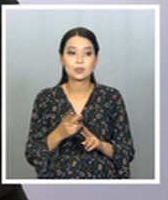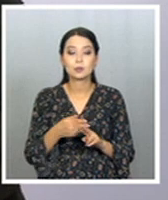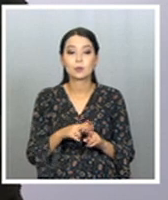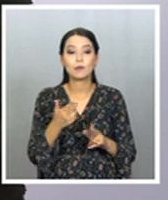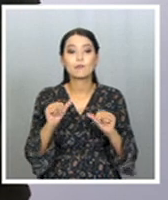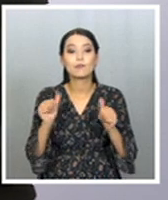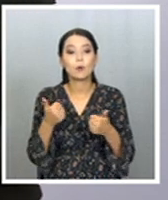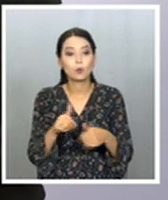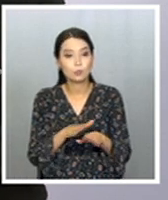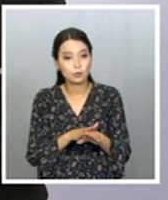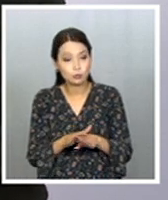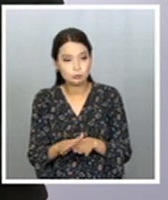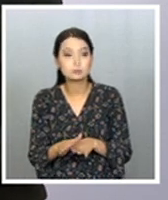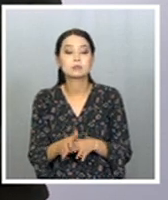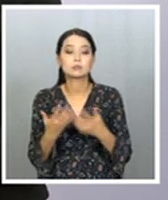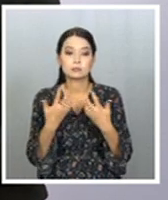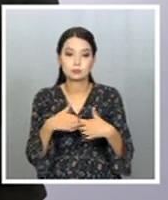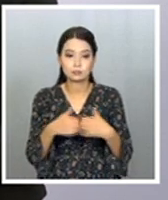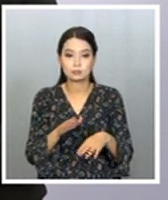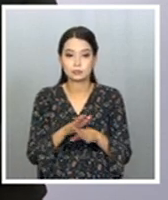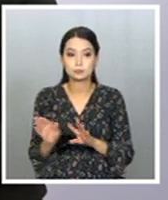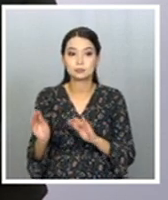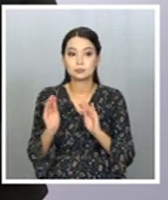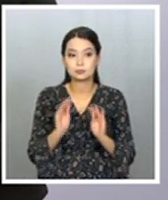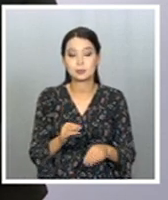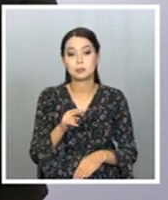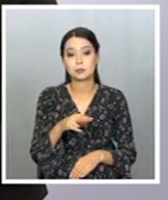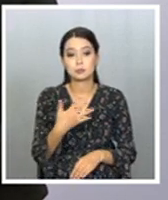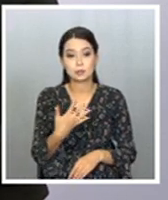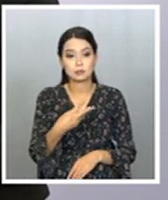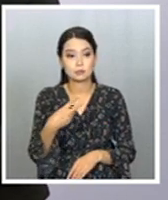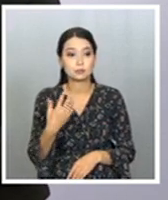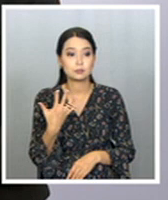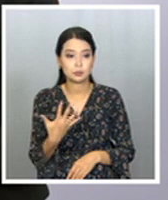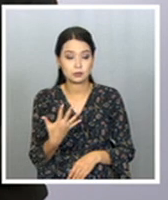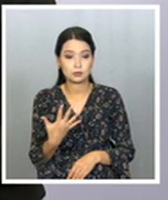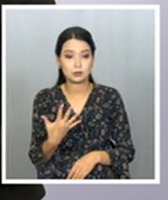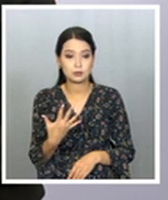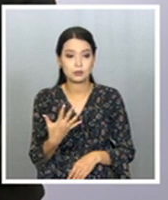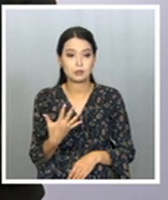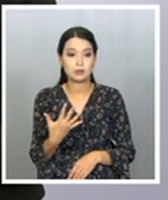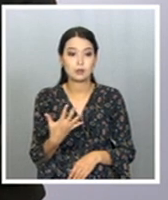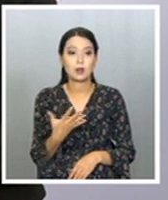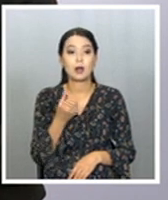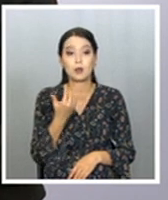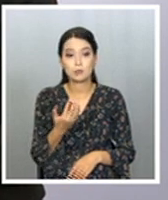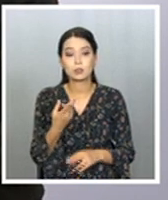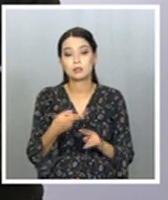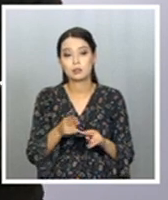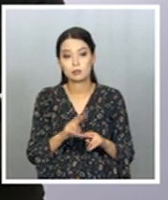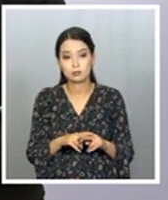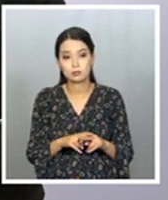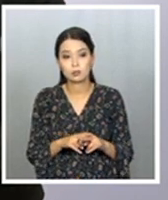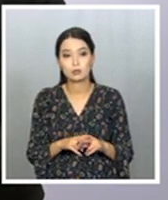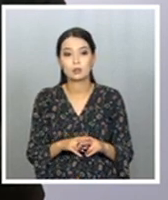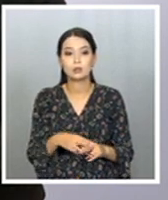арқылы есепті шешуді жалғастырайық. Сонда P 5 тең ол 5 факториалға. Ал 5 факториал дегеніміз